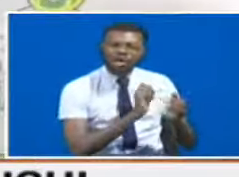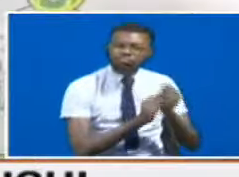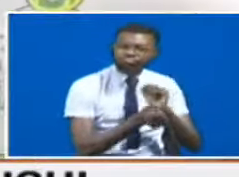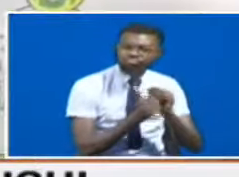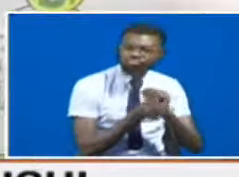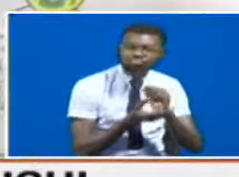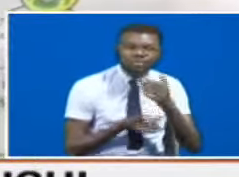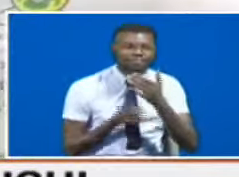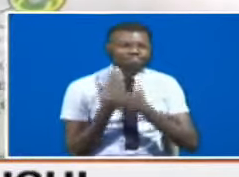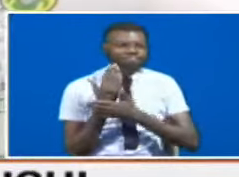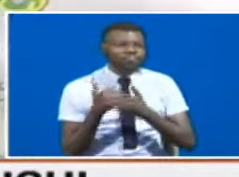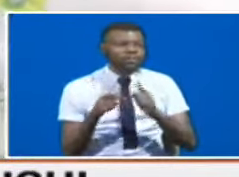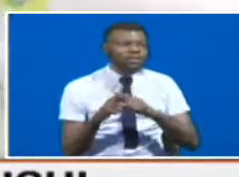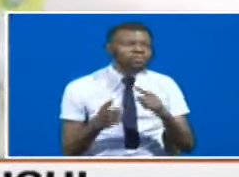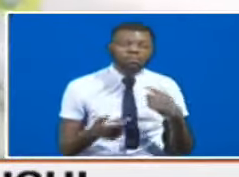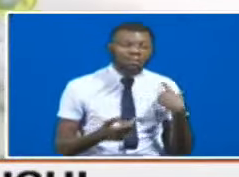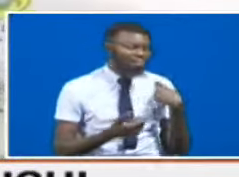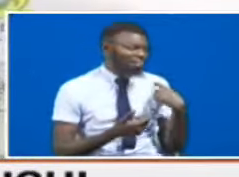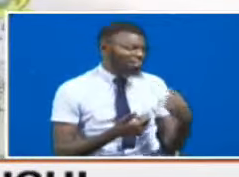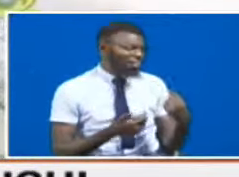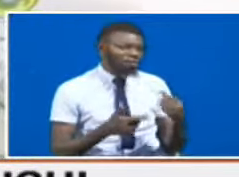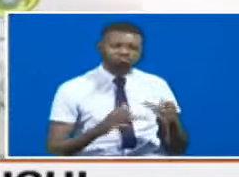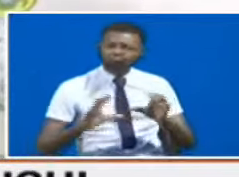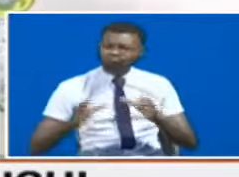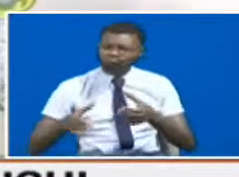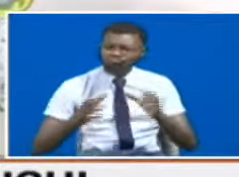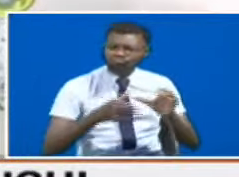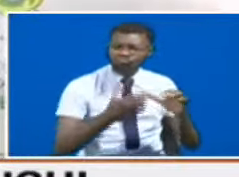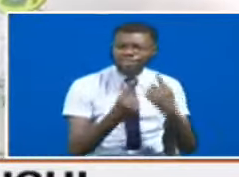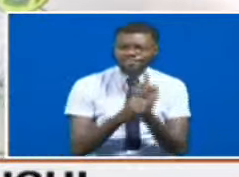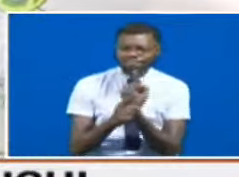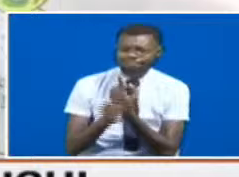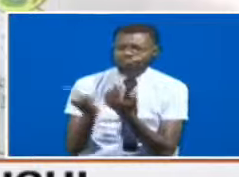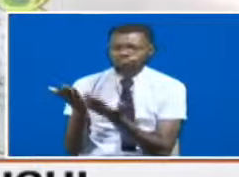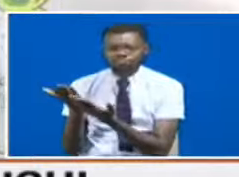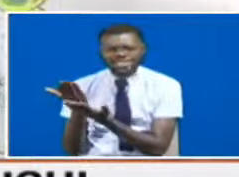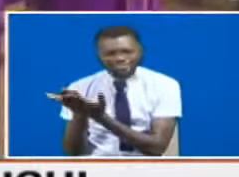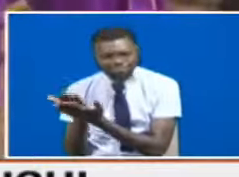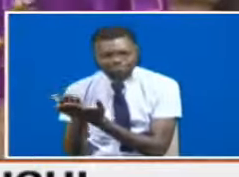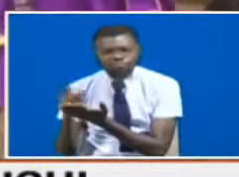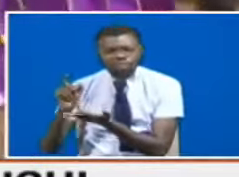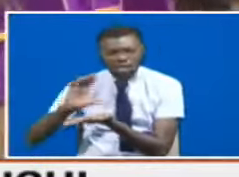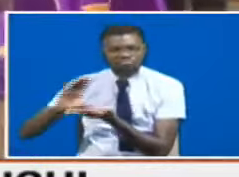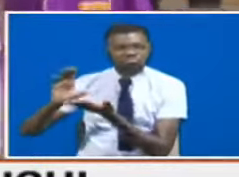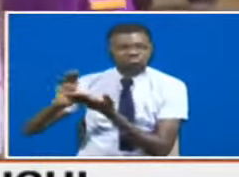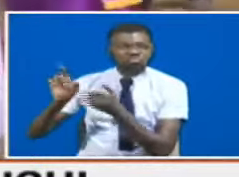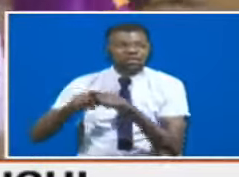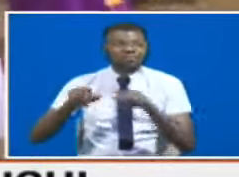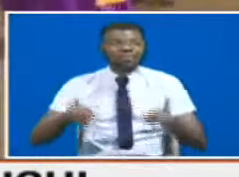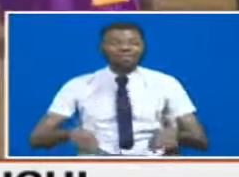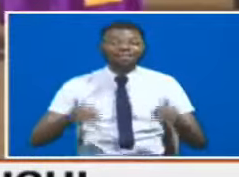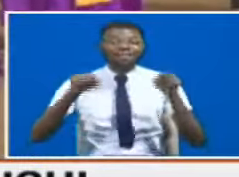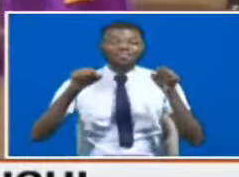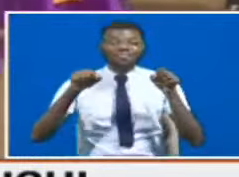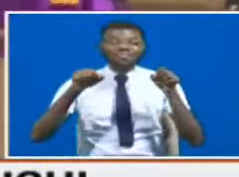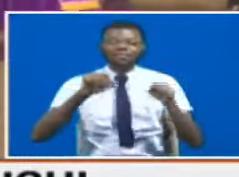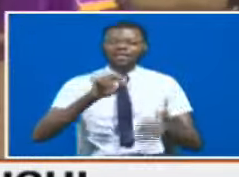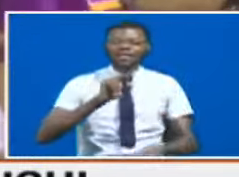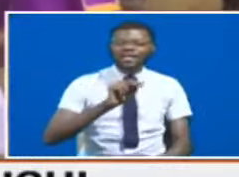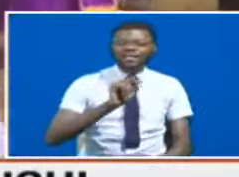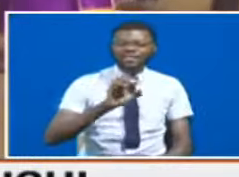karibuni pamekuwa na shinikizo kutoka kwa wadau mbalimbali, akiwemo mwenyekiti wa baraza la kitaifa la kanisa